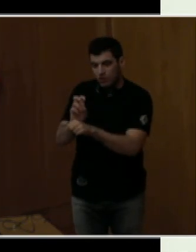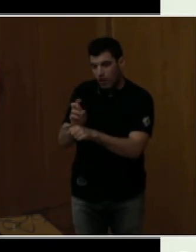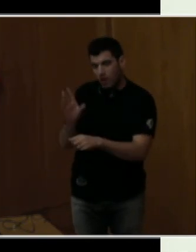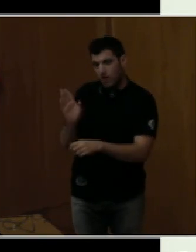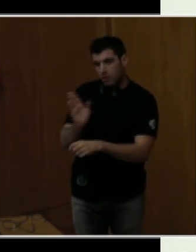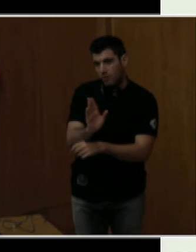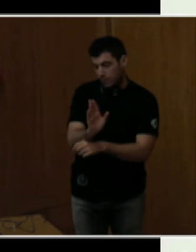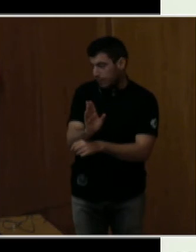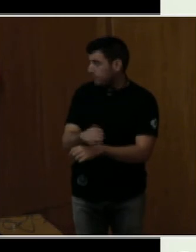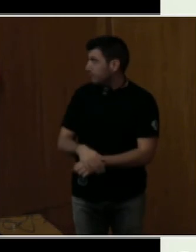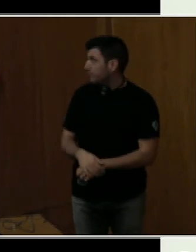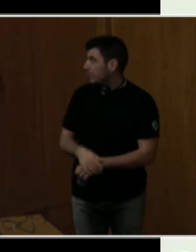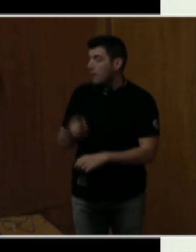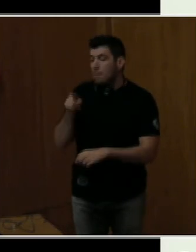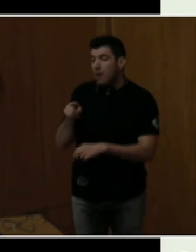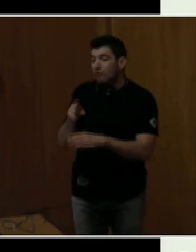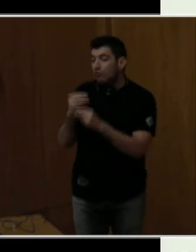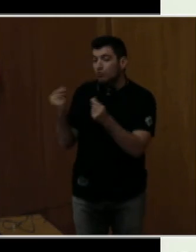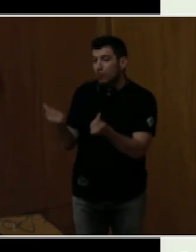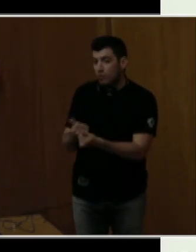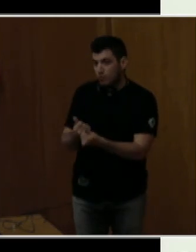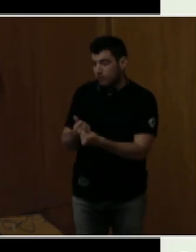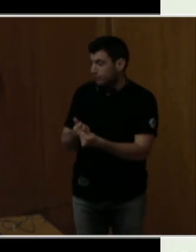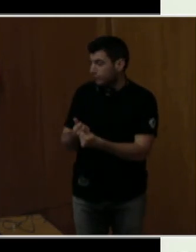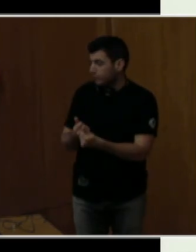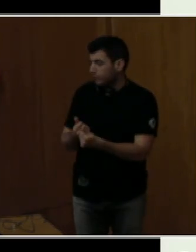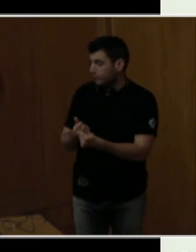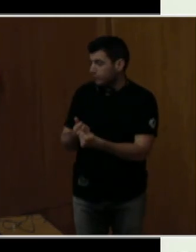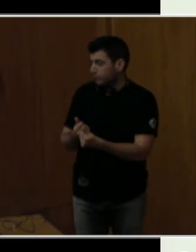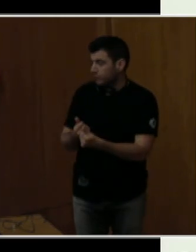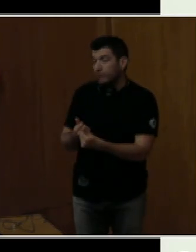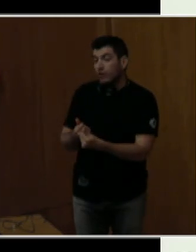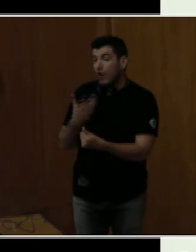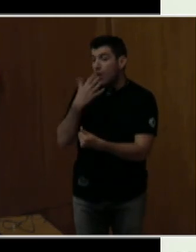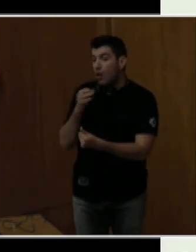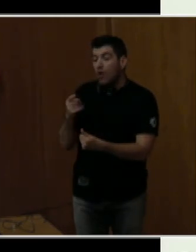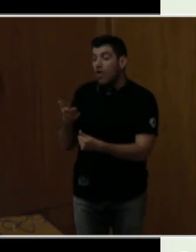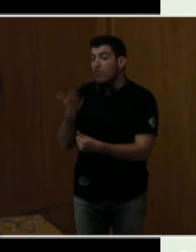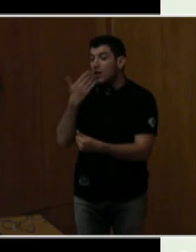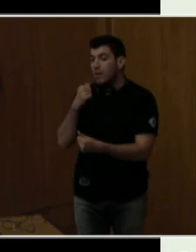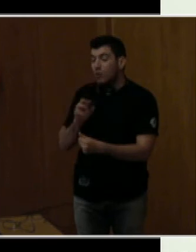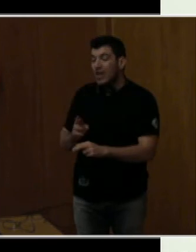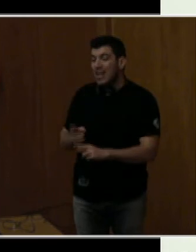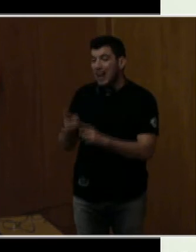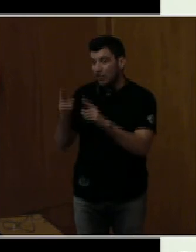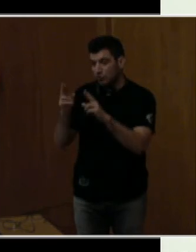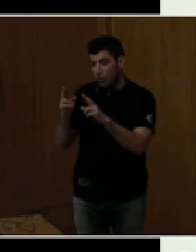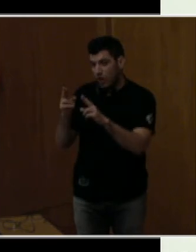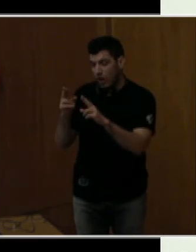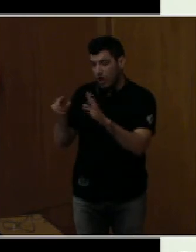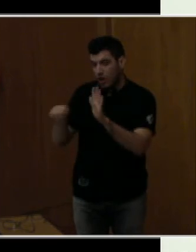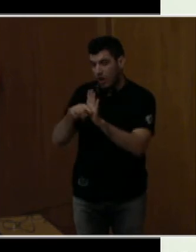Με αυτόν τον τρόπο λοιπόν, ακριβώς επειδή εδώ δεν επιτρέπεται η δίωδος των ηλεκτρονίων, καταφέρνουμε και συσσωρεύουμε ηλεκτρόνια στη μία πλάκα,